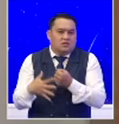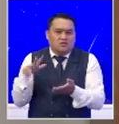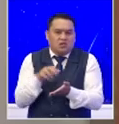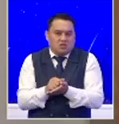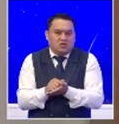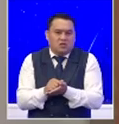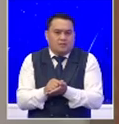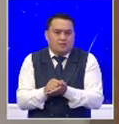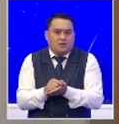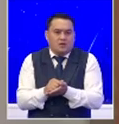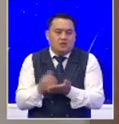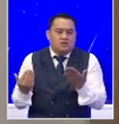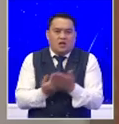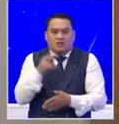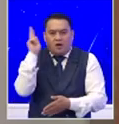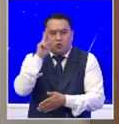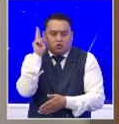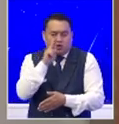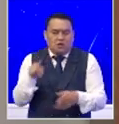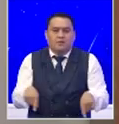насчет квалификации